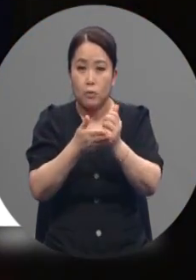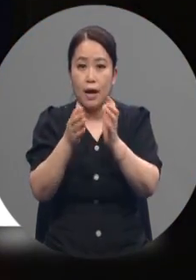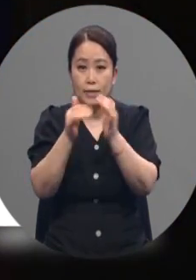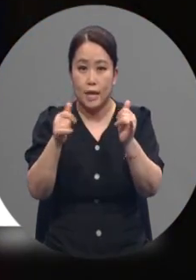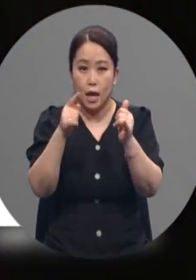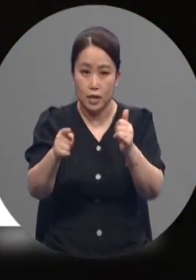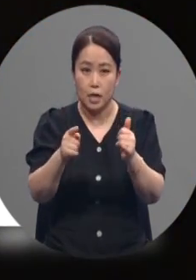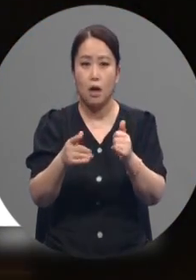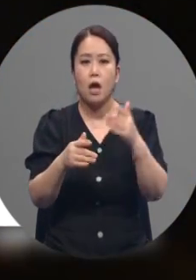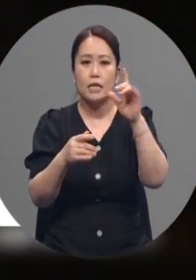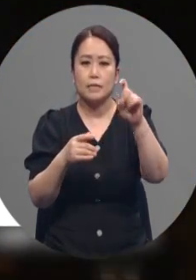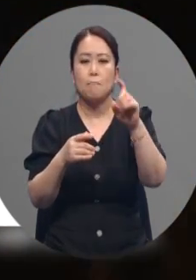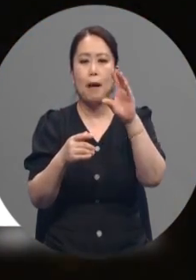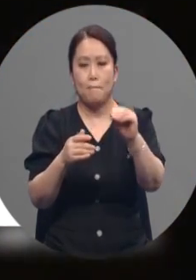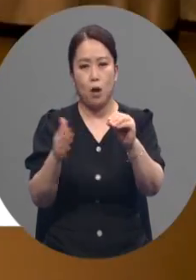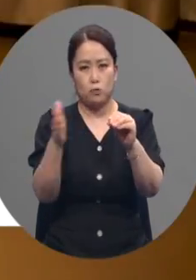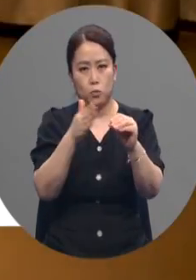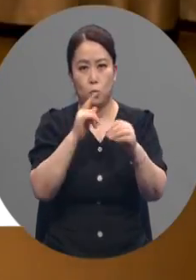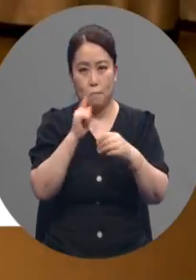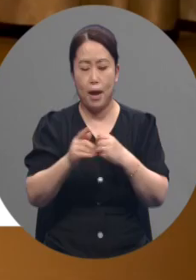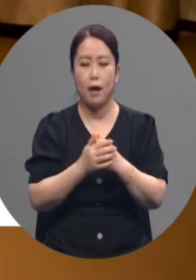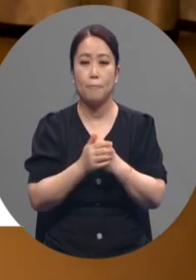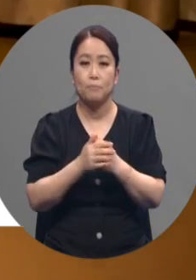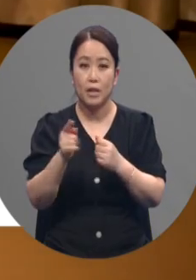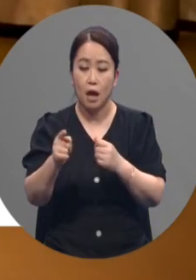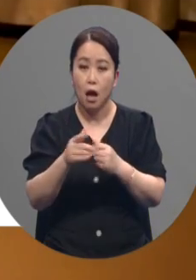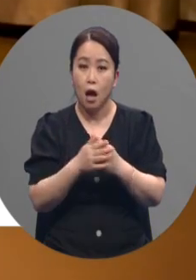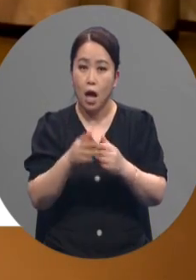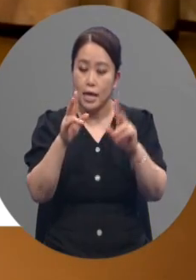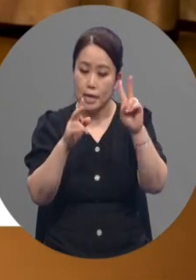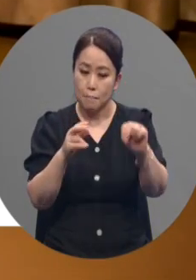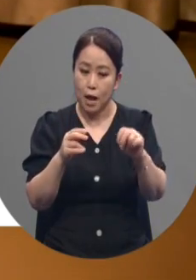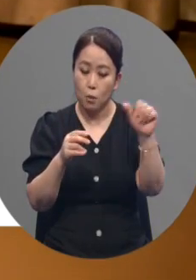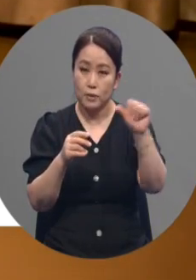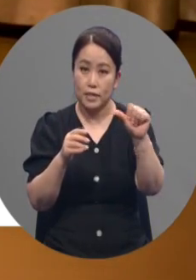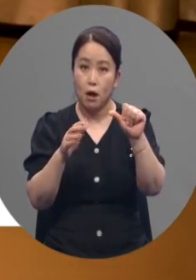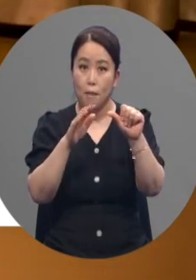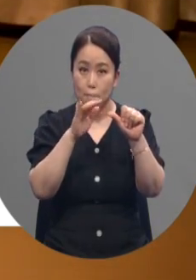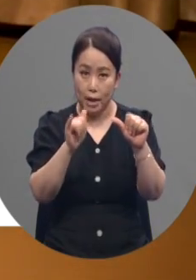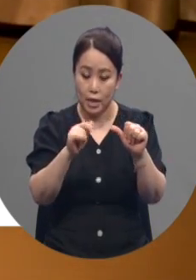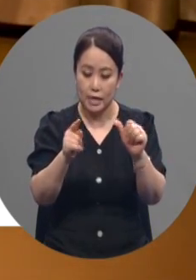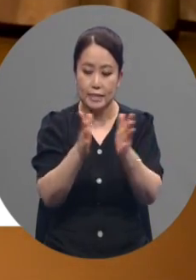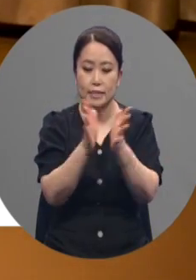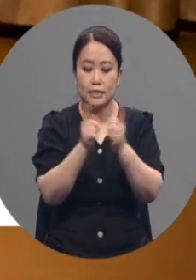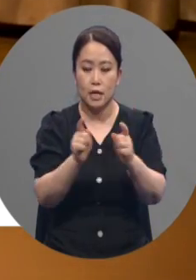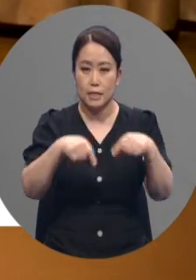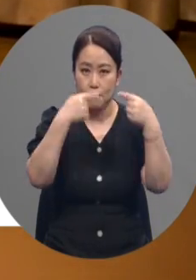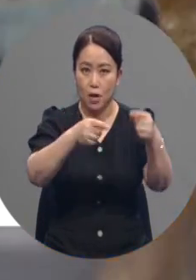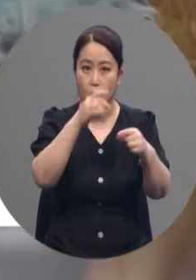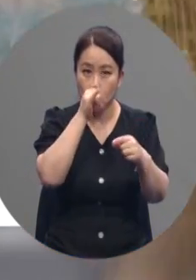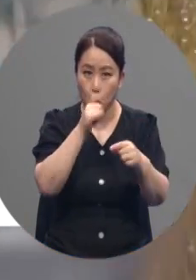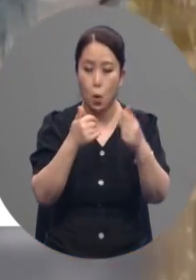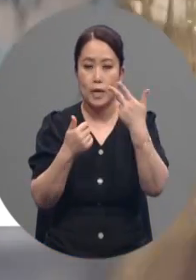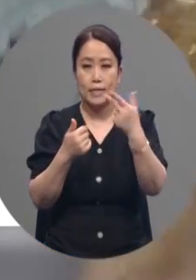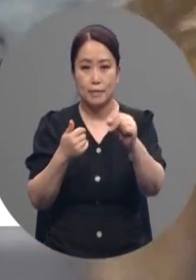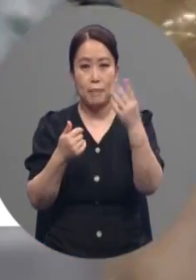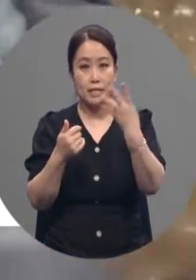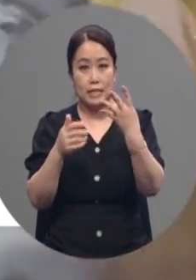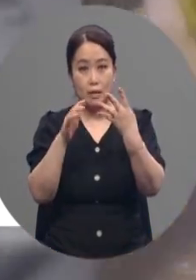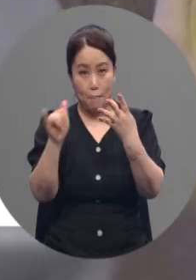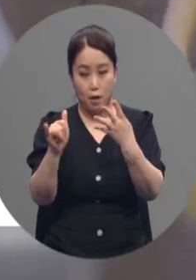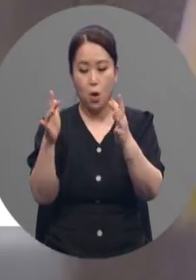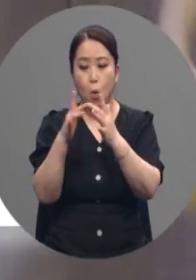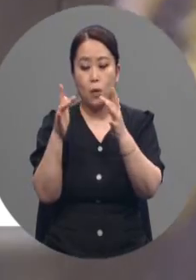집계됐습니다 연극제 조직위는 2만 5천 7백여 명이 오프라인 관람을 7만 4천 8백여 명이